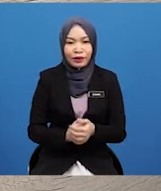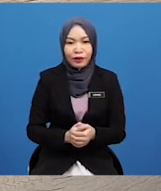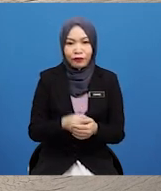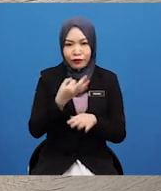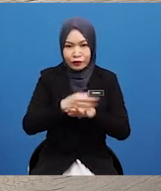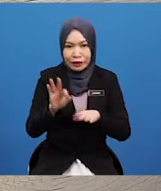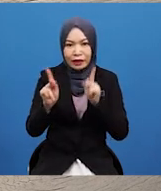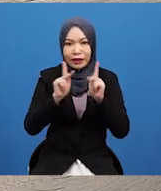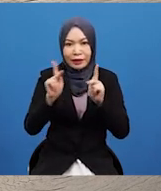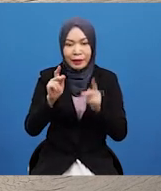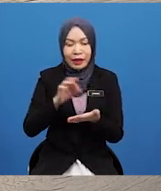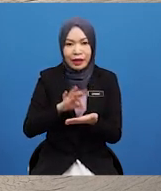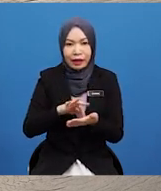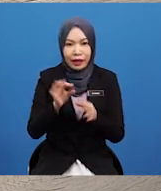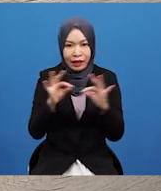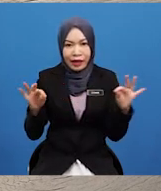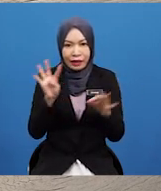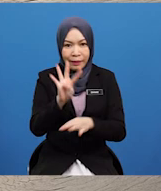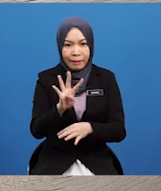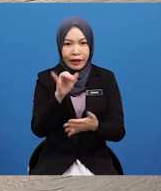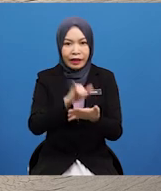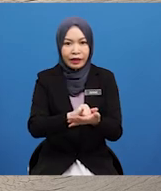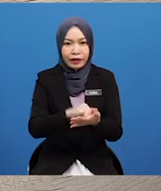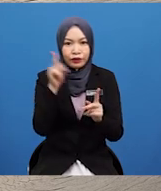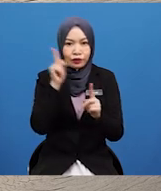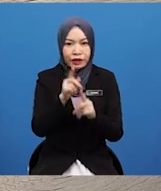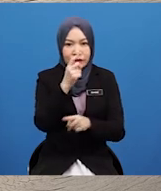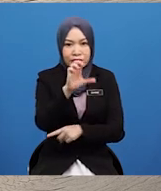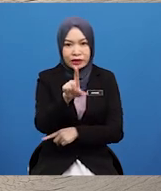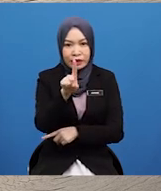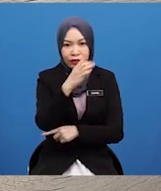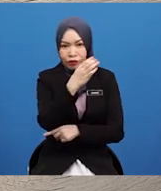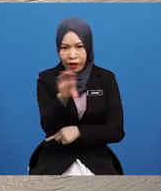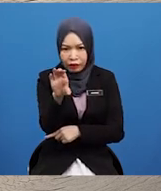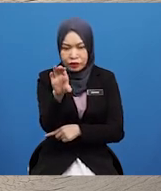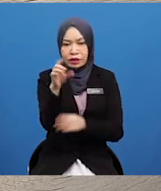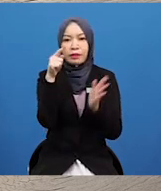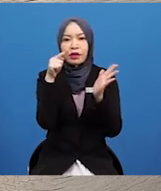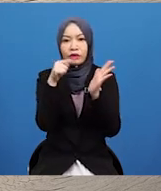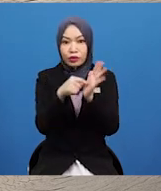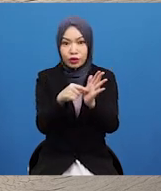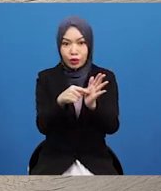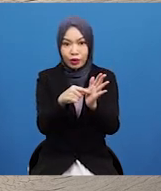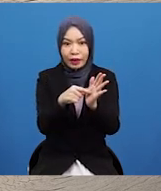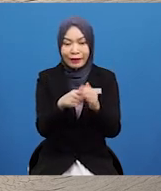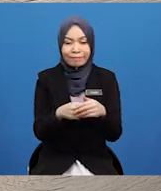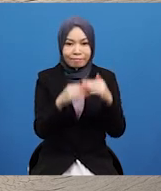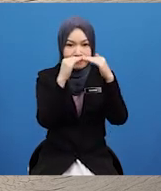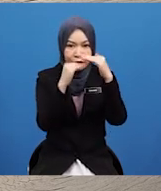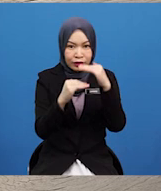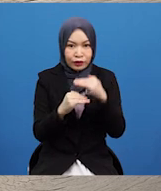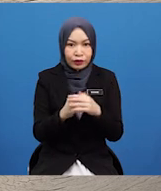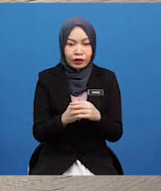Fungsi kata bilangan ayat 4 iaitu ke-100 ialah menunjukkan turutan atau